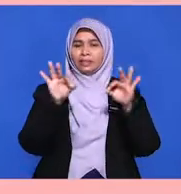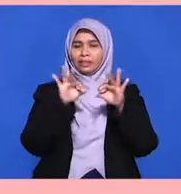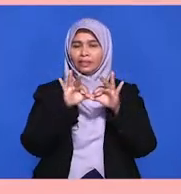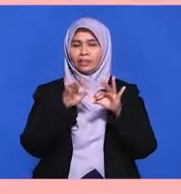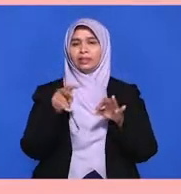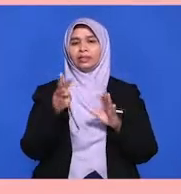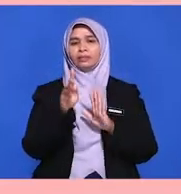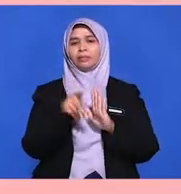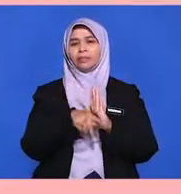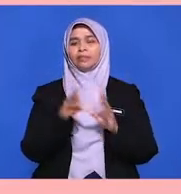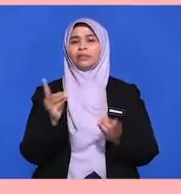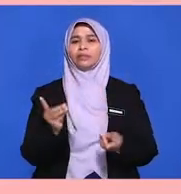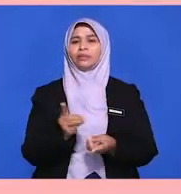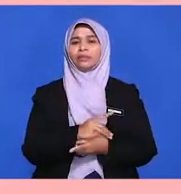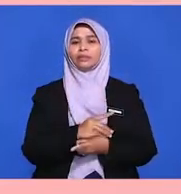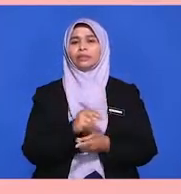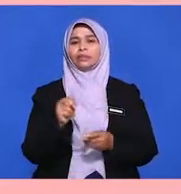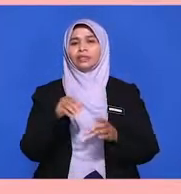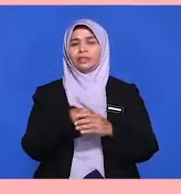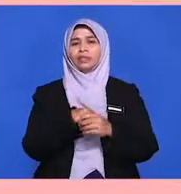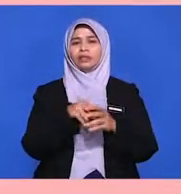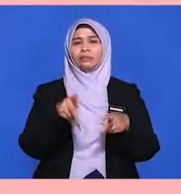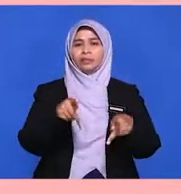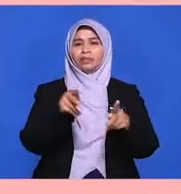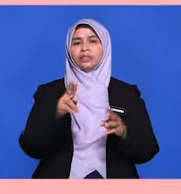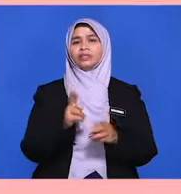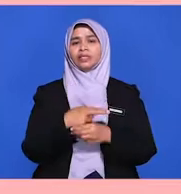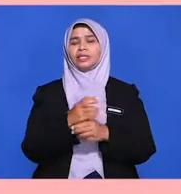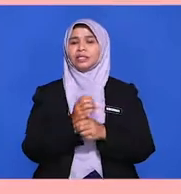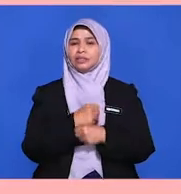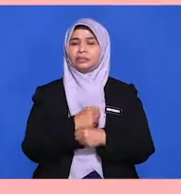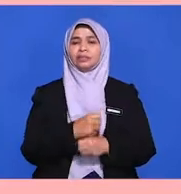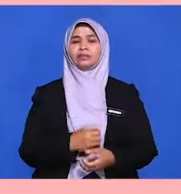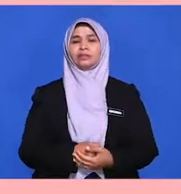kepentingan pendokumentasian dalam proses Reka Cipta.